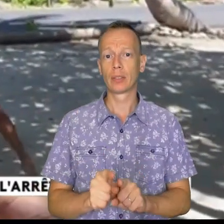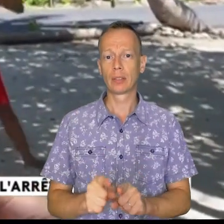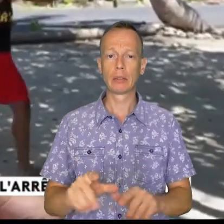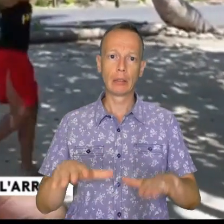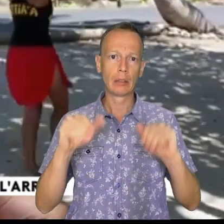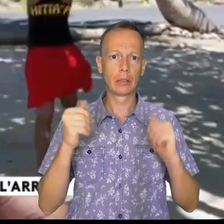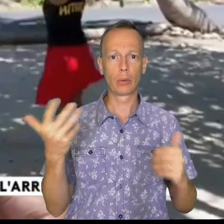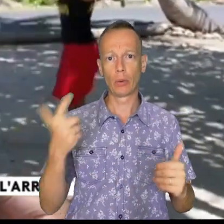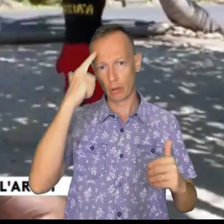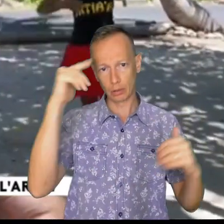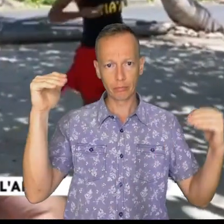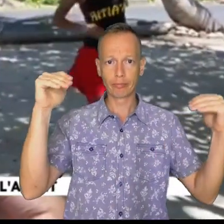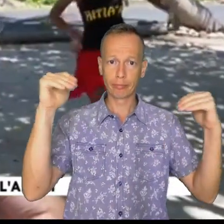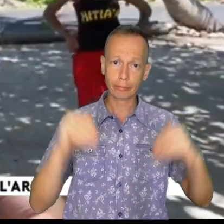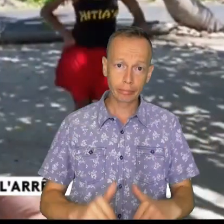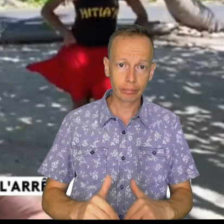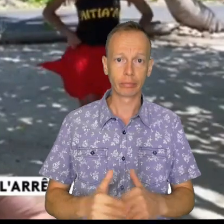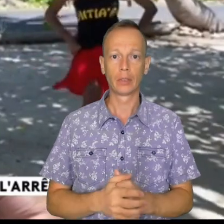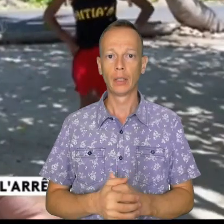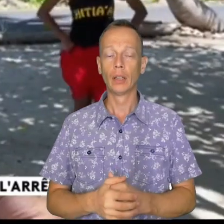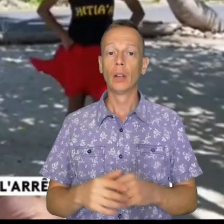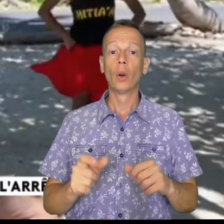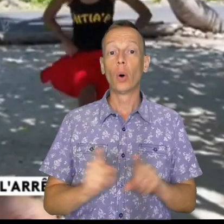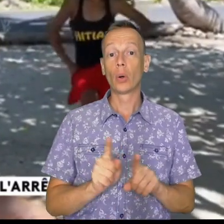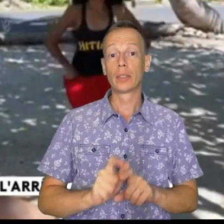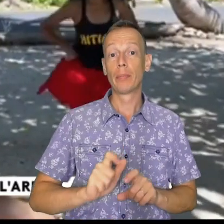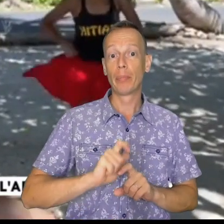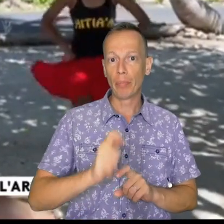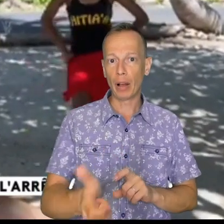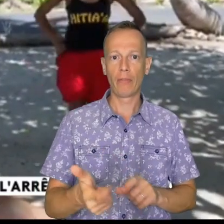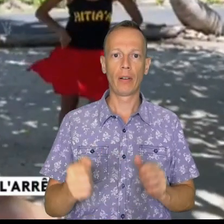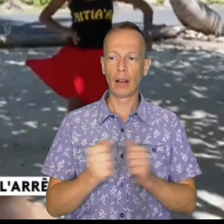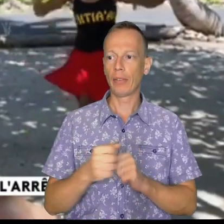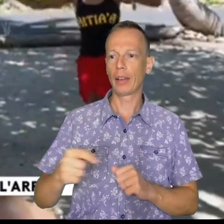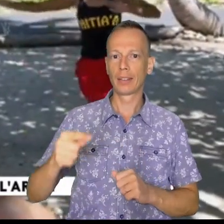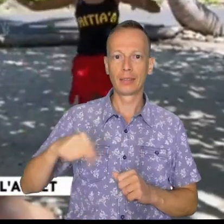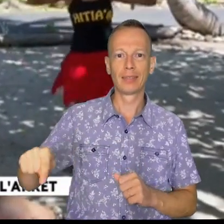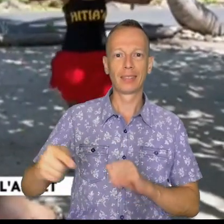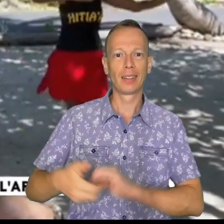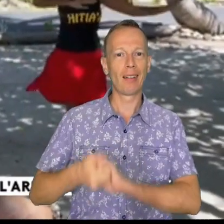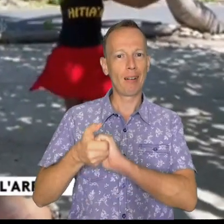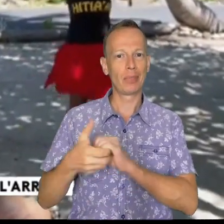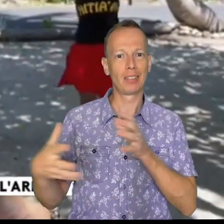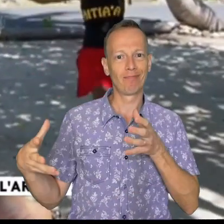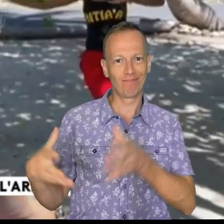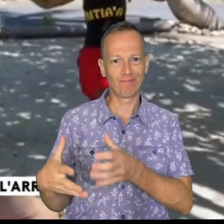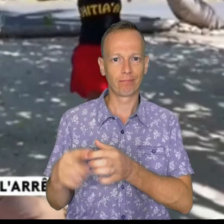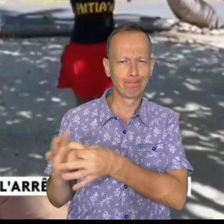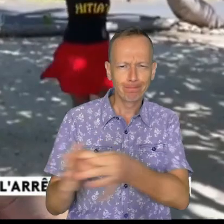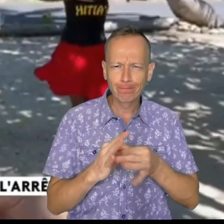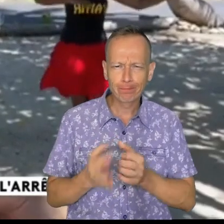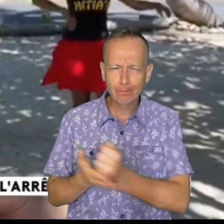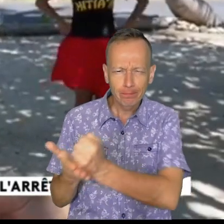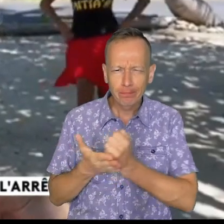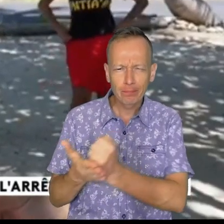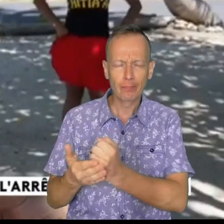dans une sorte de dépression ou peu importe. Et après, surtout, avec les amis que j'ai rencontrés, on est très solidaires et